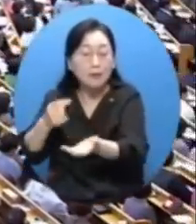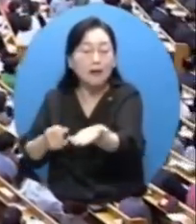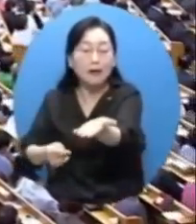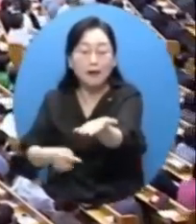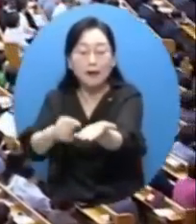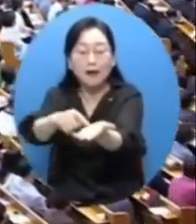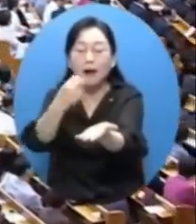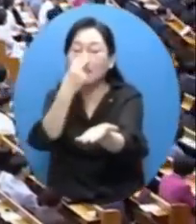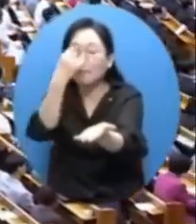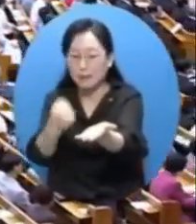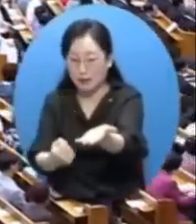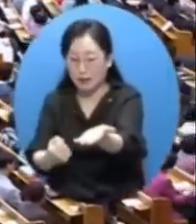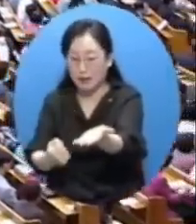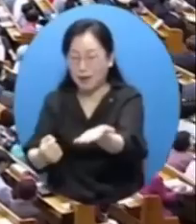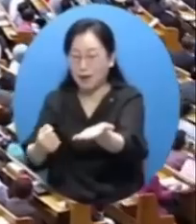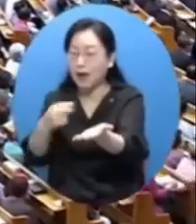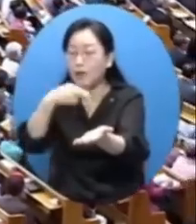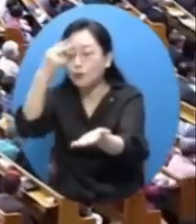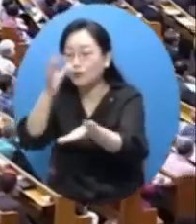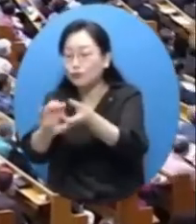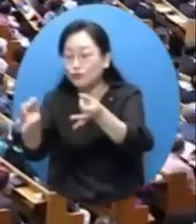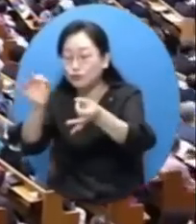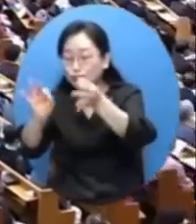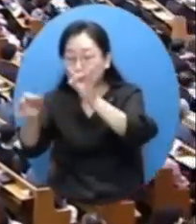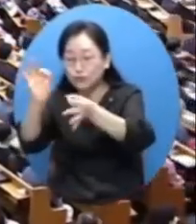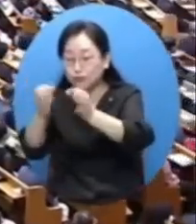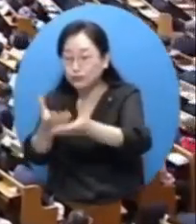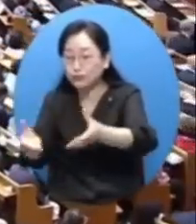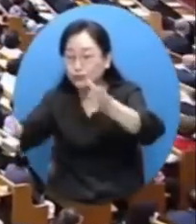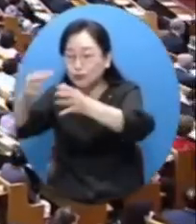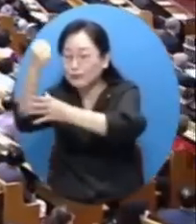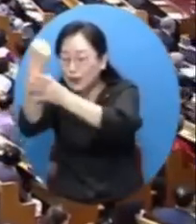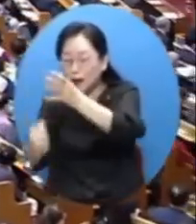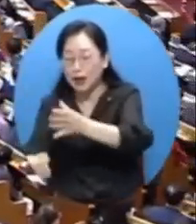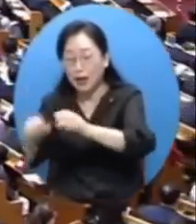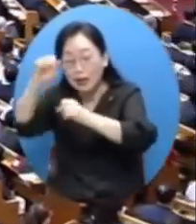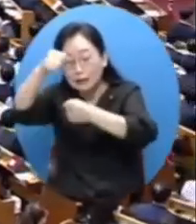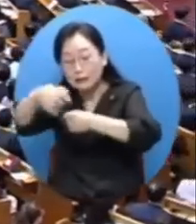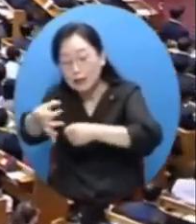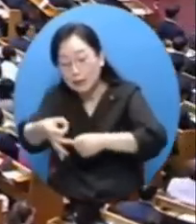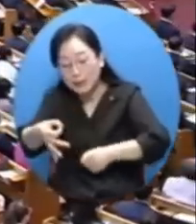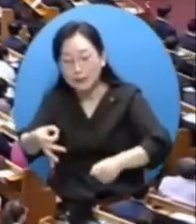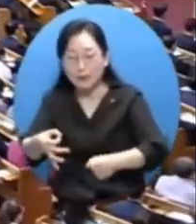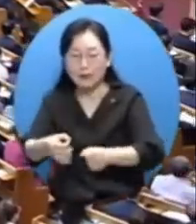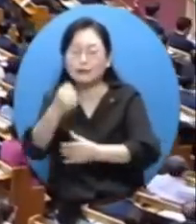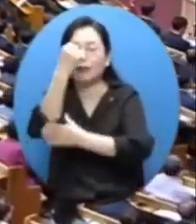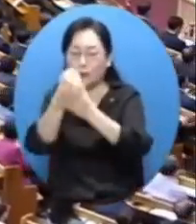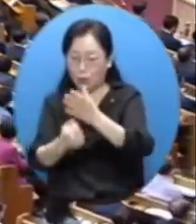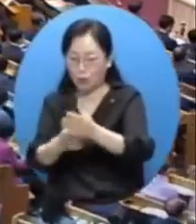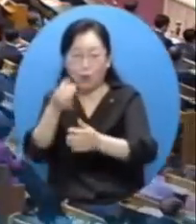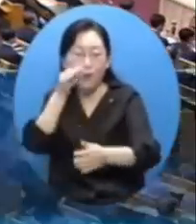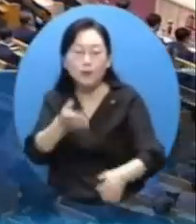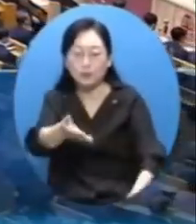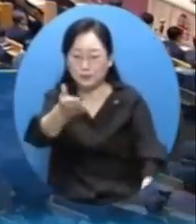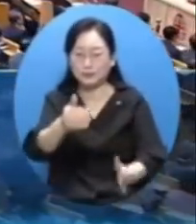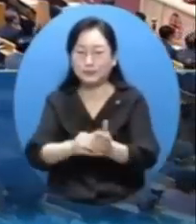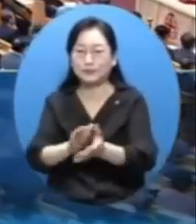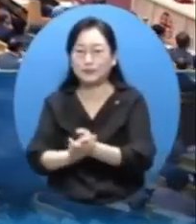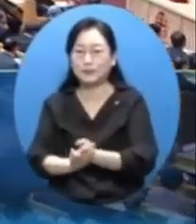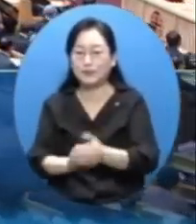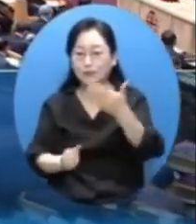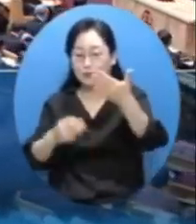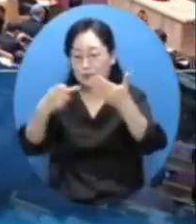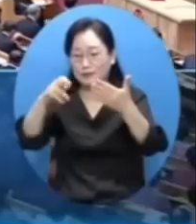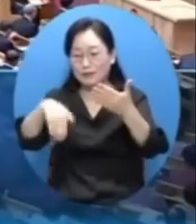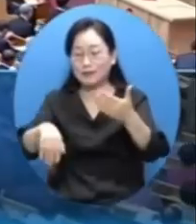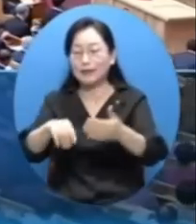포도가 잘 담긴 낡은 부대와 낡은 옷, 낡은 신을 보여주었습니다. 9장 12절 13절입니다. 우리의